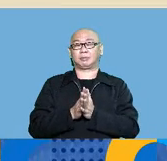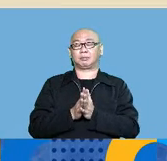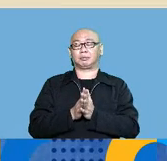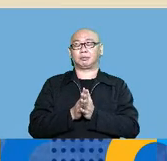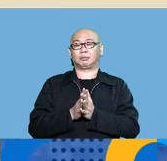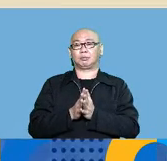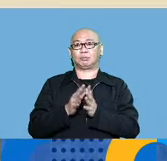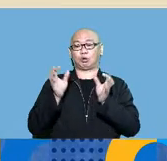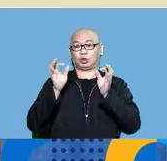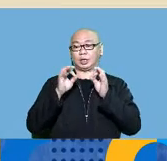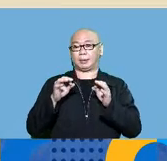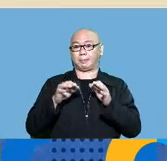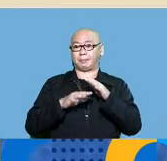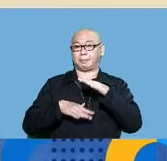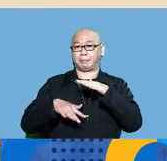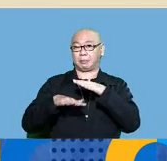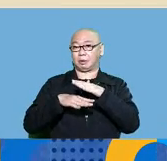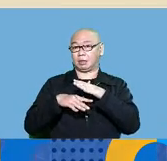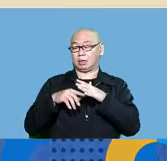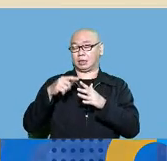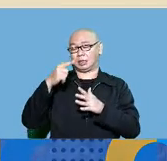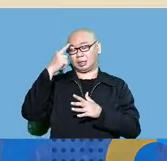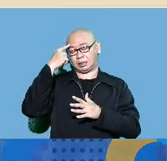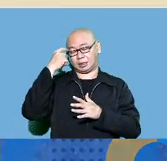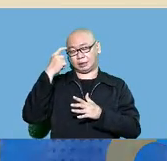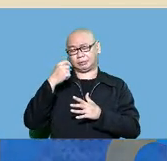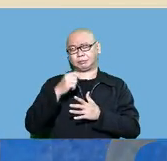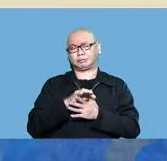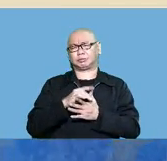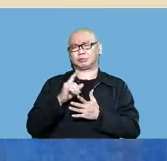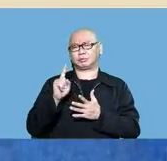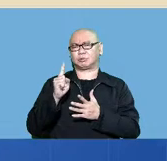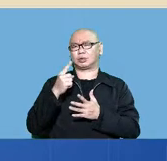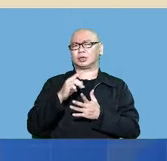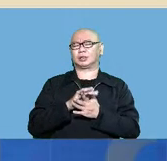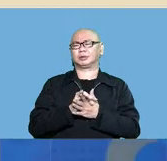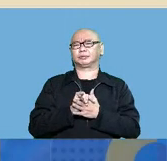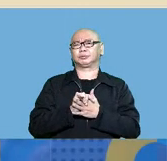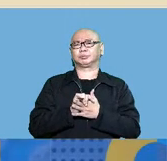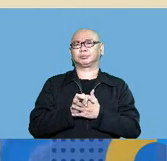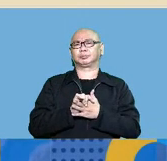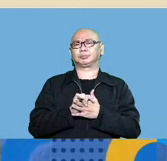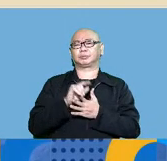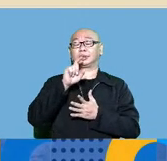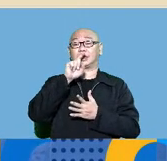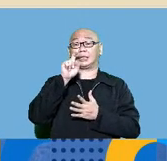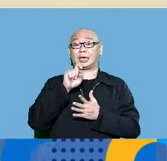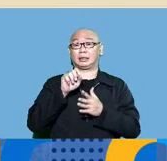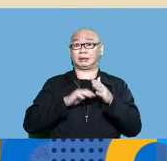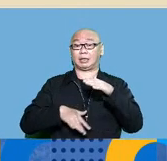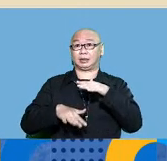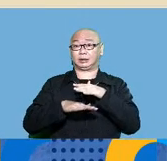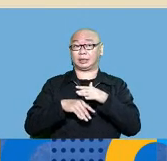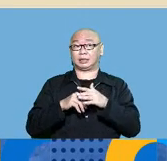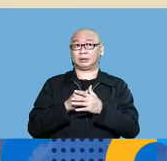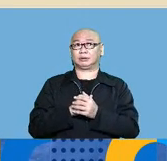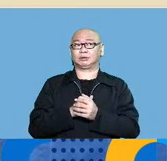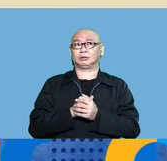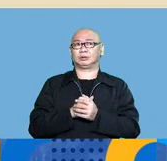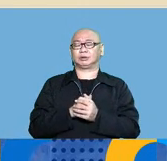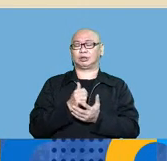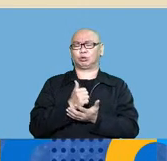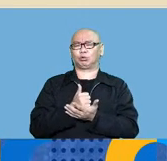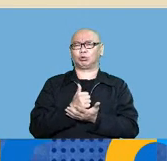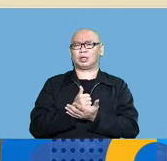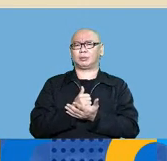project based learning yang ada, ini di awal ada 6 tahap dan diawali dengan pertanyaan mendasar serta